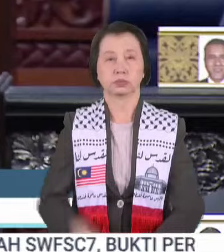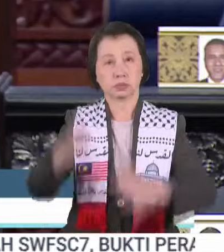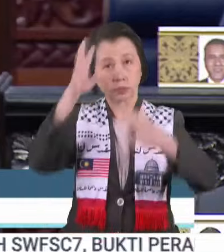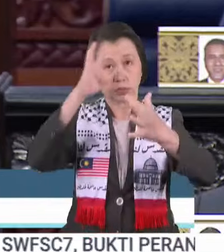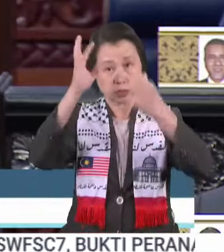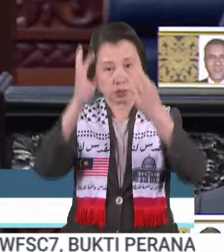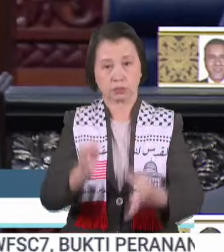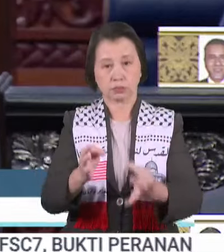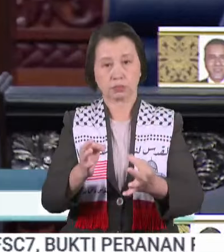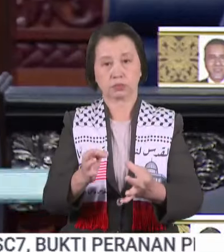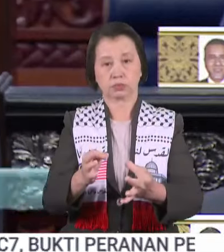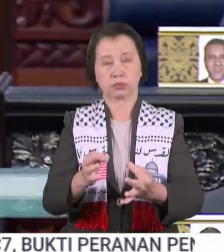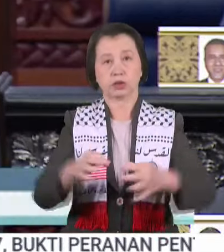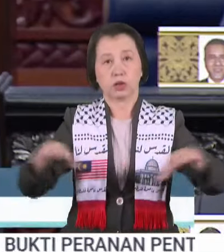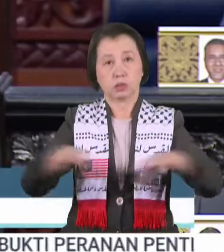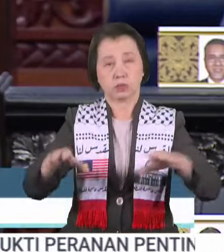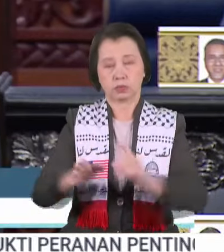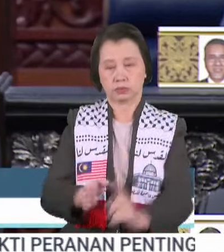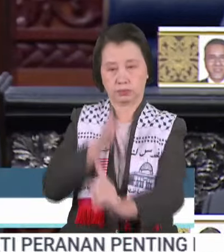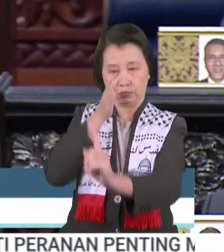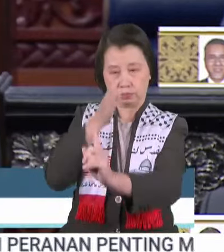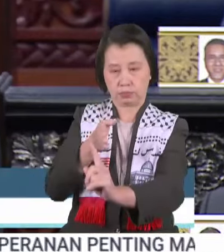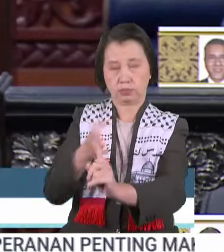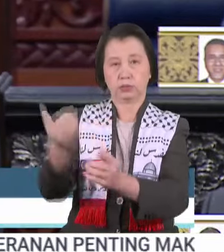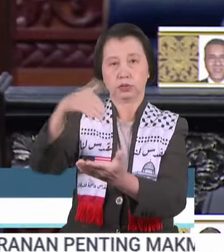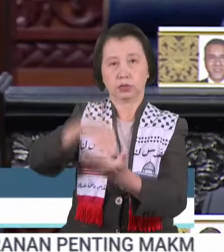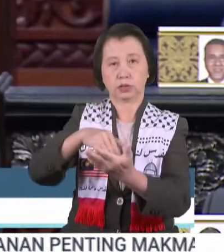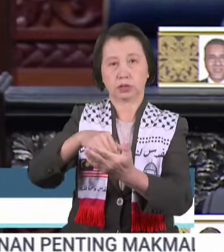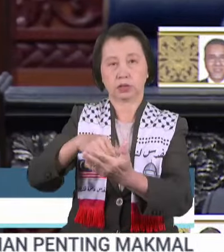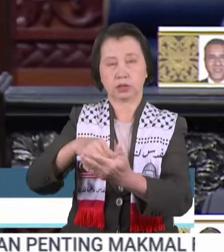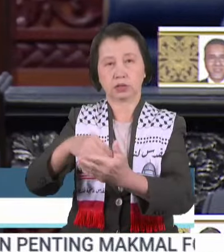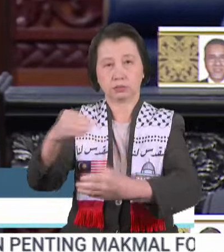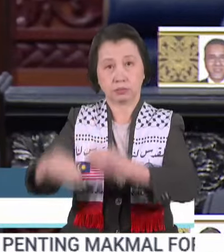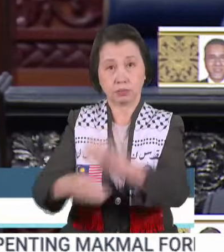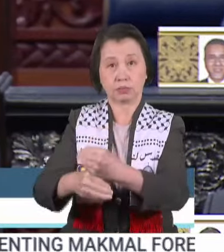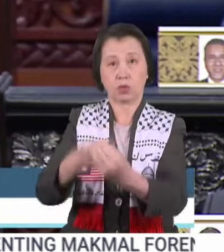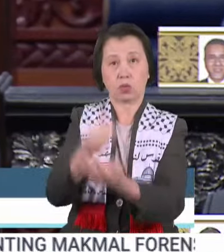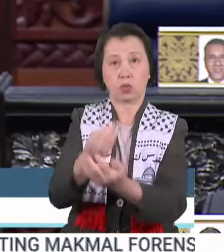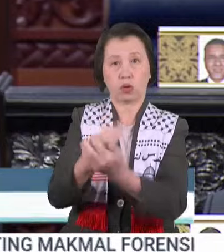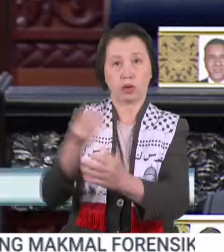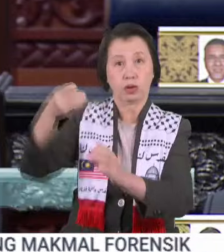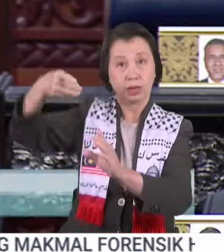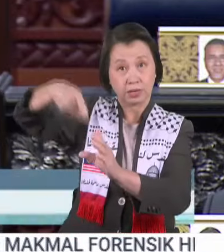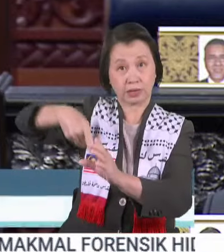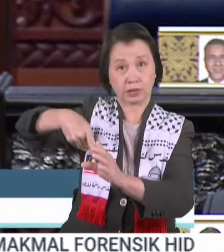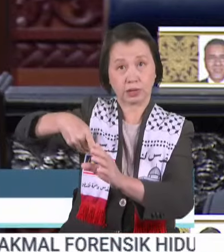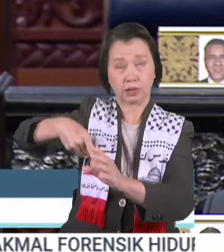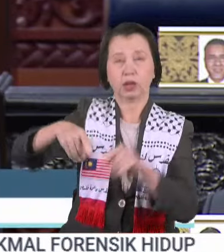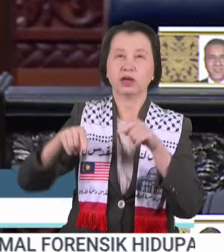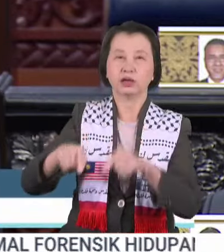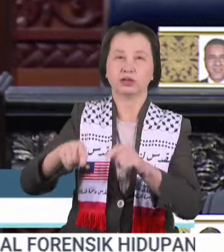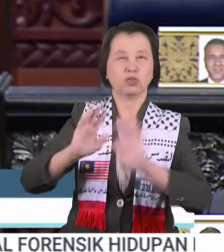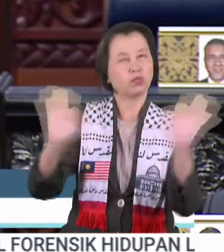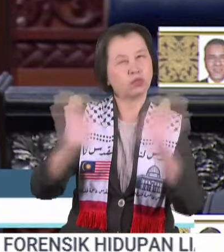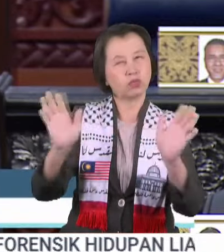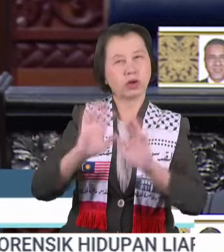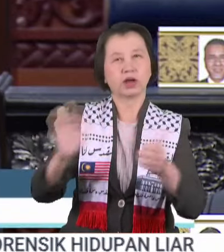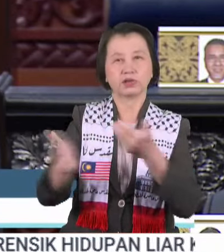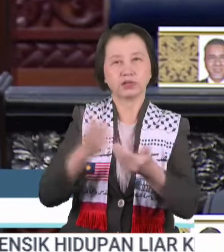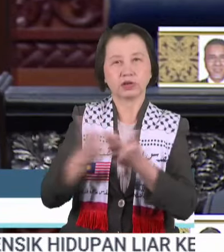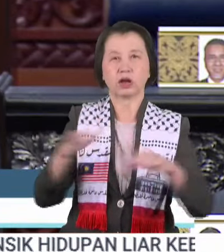Keputusan melaksanakan penyasaran semula subsidi diesel bukanlah satu langkah yang mudah